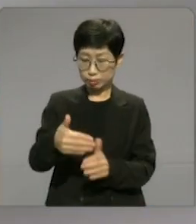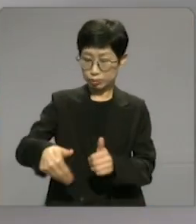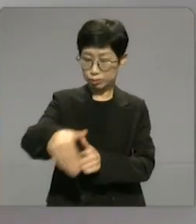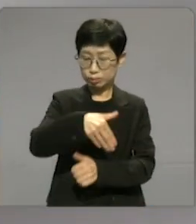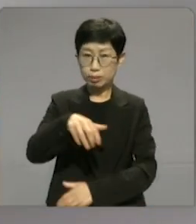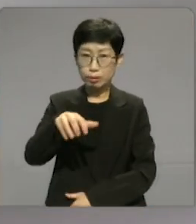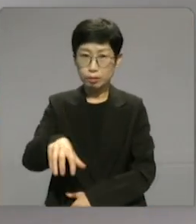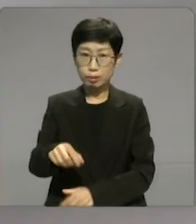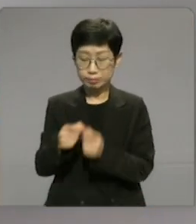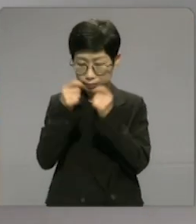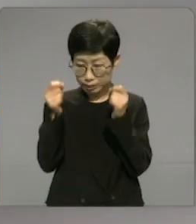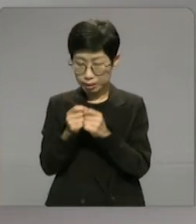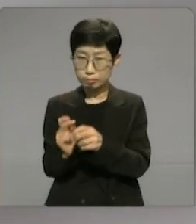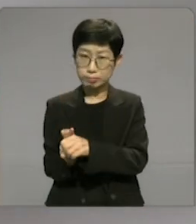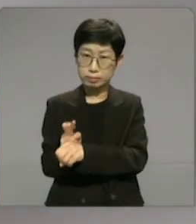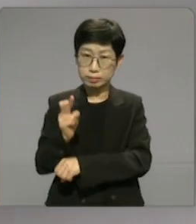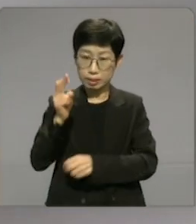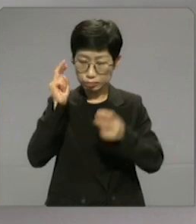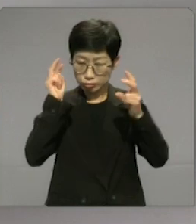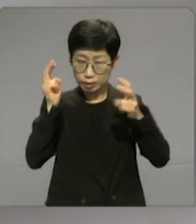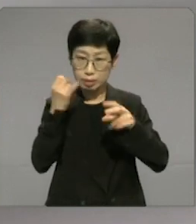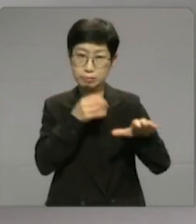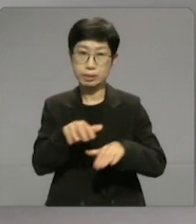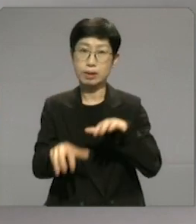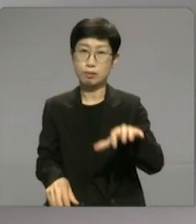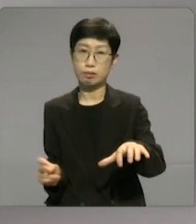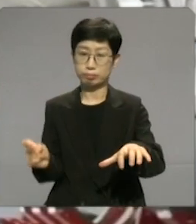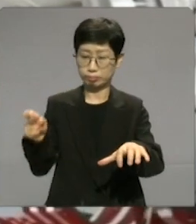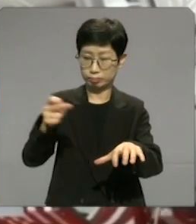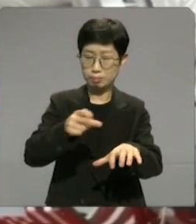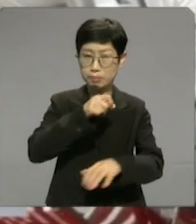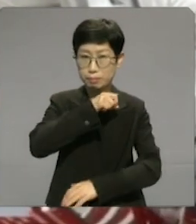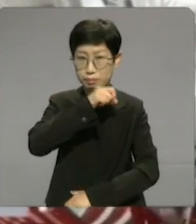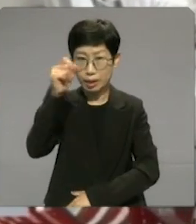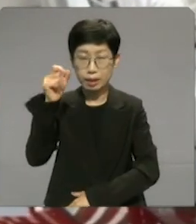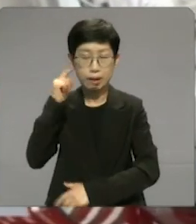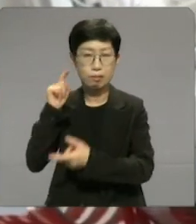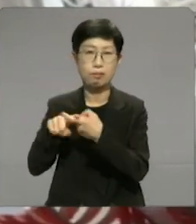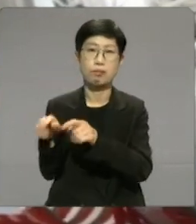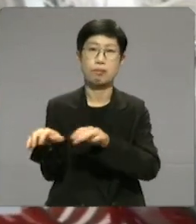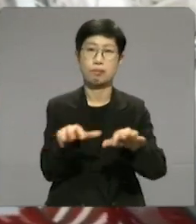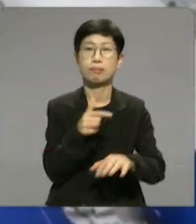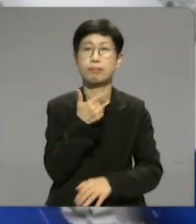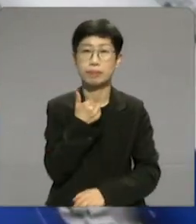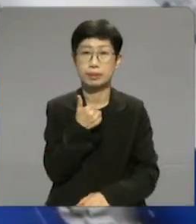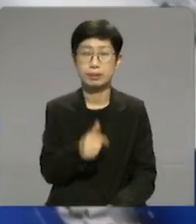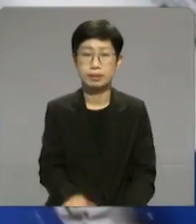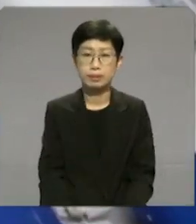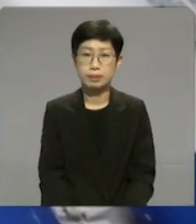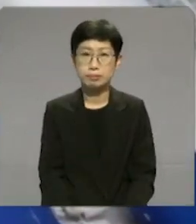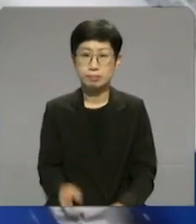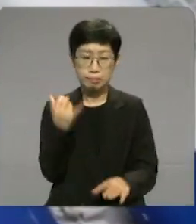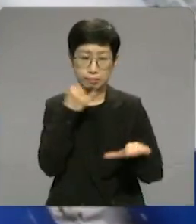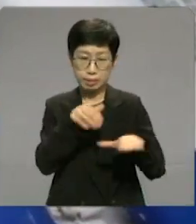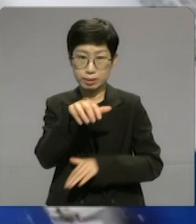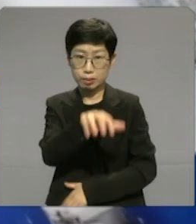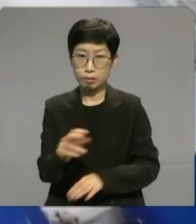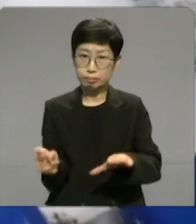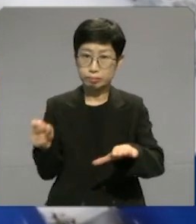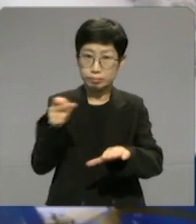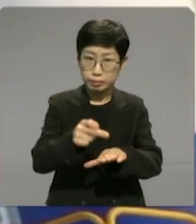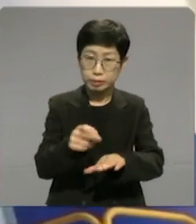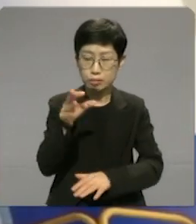민간 로켓 기업이 해상 로켓 발사에 성공해 눈길을 끌었는데요. 해상 발사는 육상 발사에 비해 적은